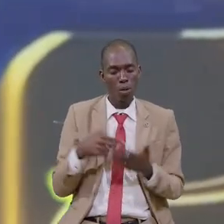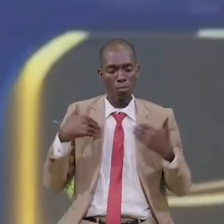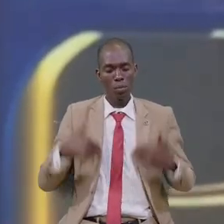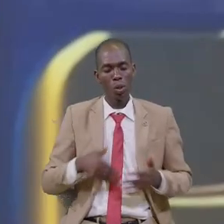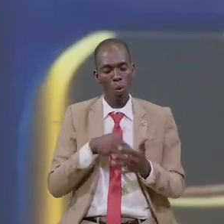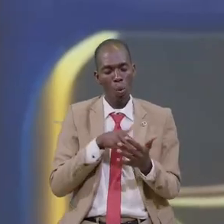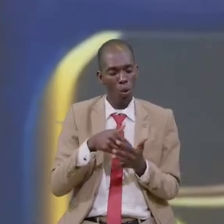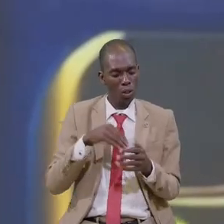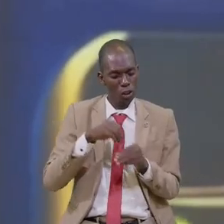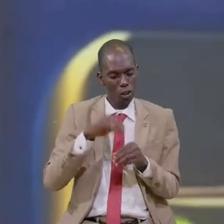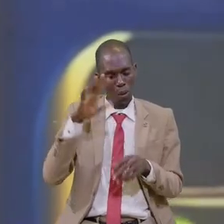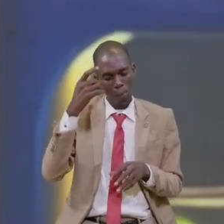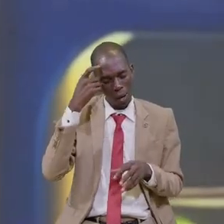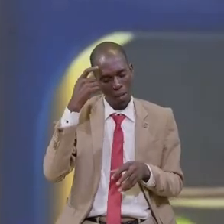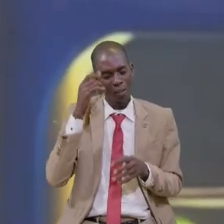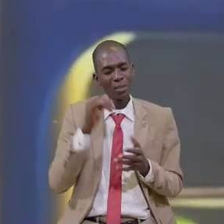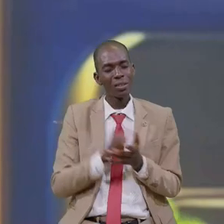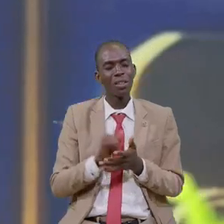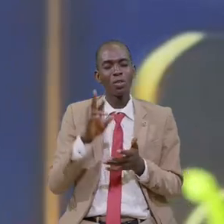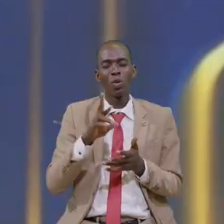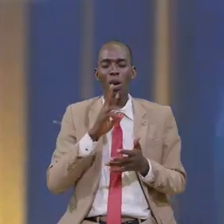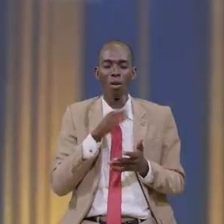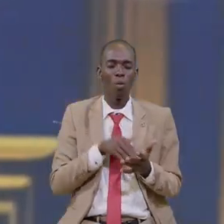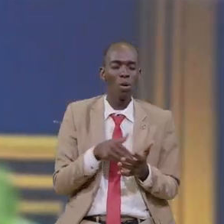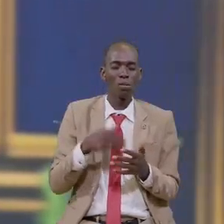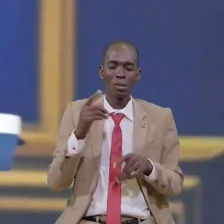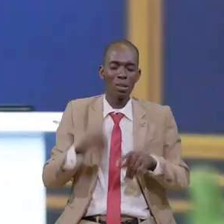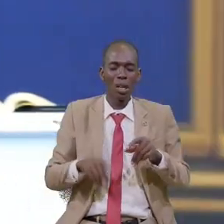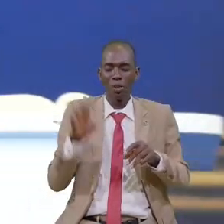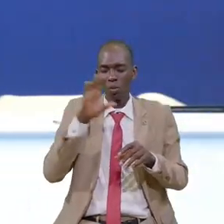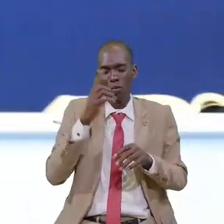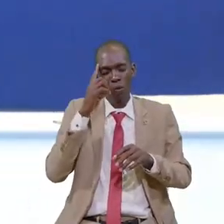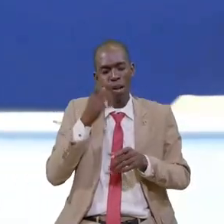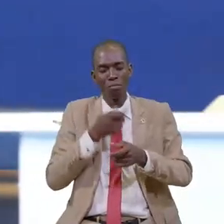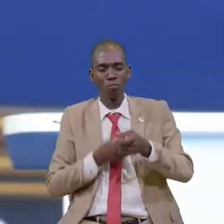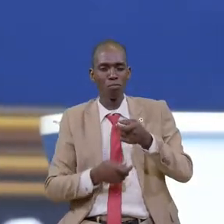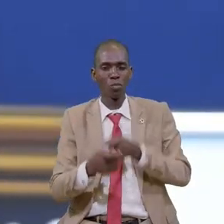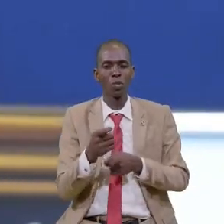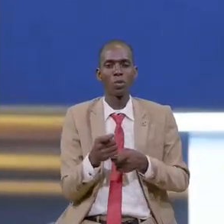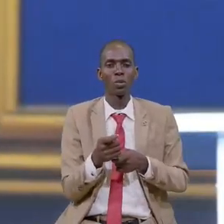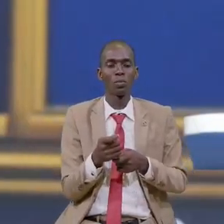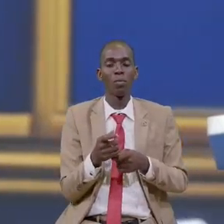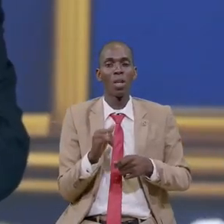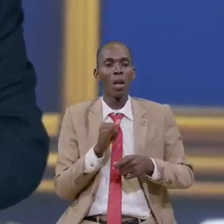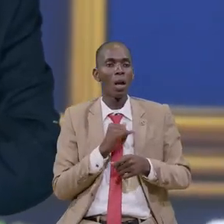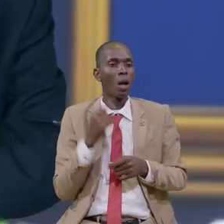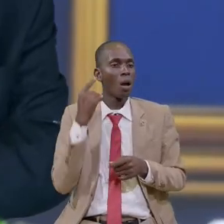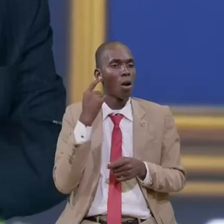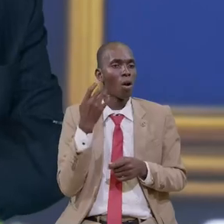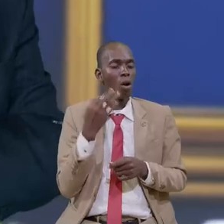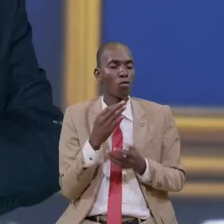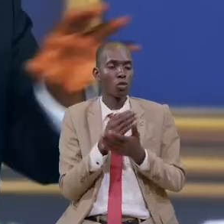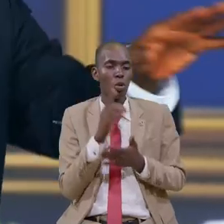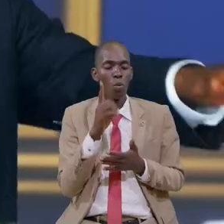vue. Tu ne peux même plus bien, tu ne peux même pas chercher d'alternative. J'entends dire, j'entends parler de quelqu'un qui a